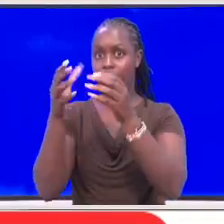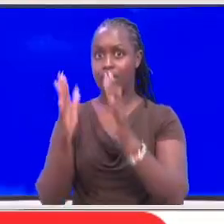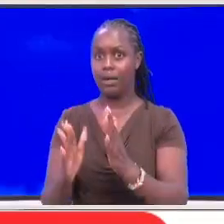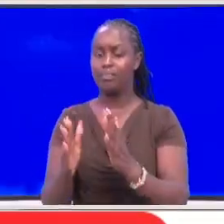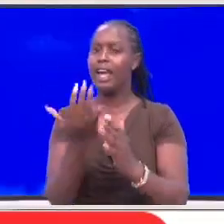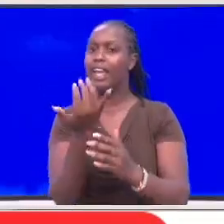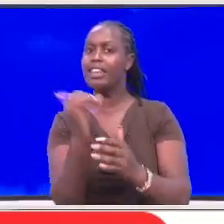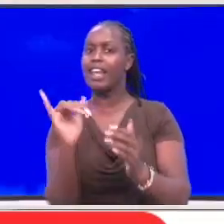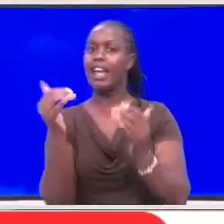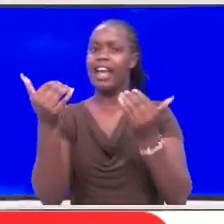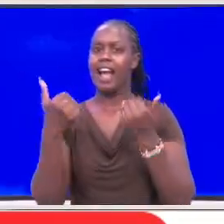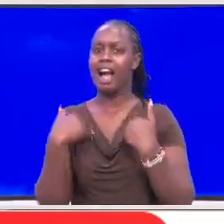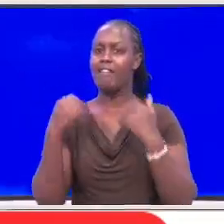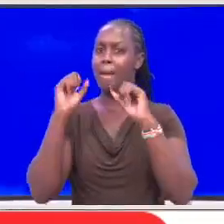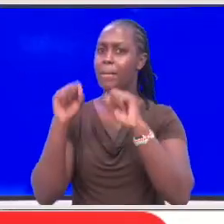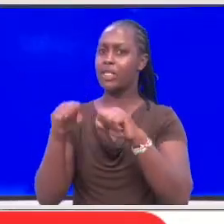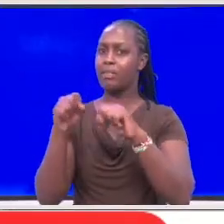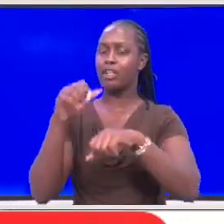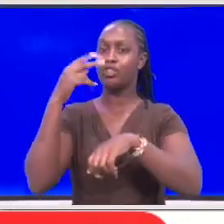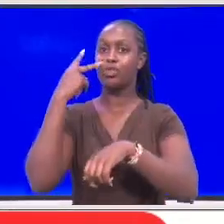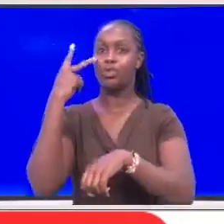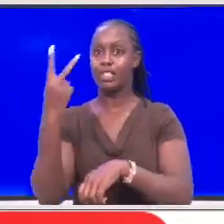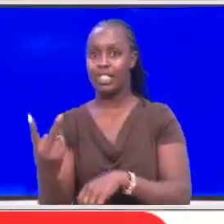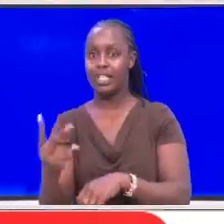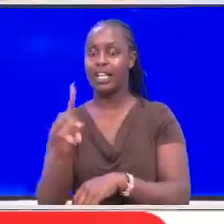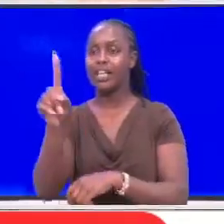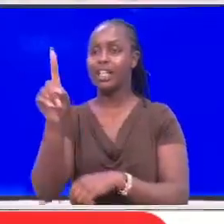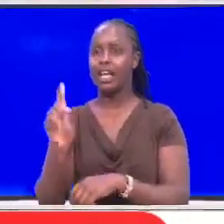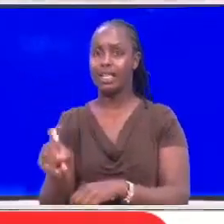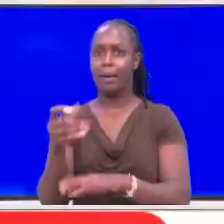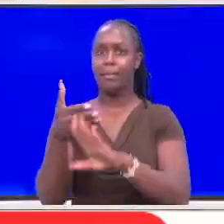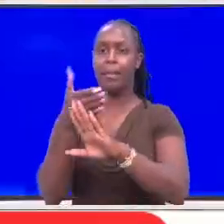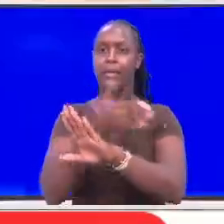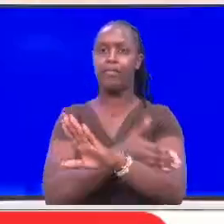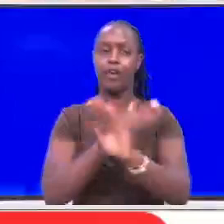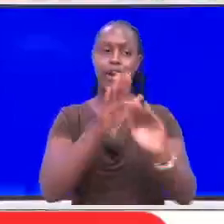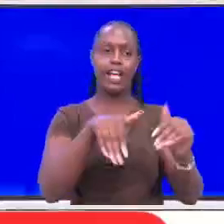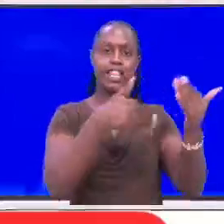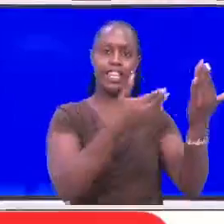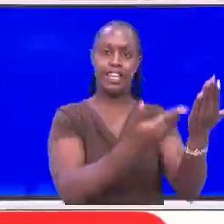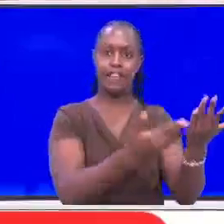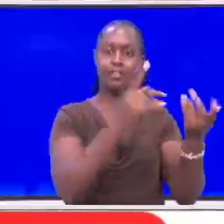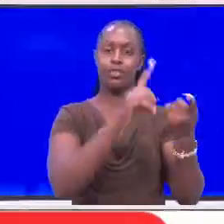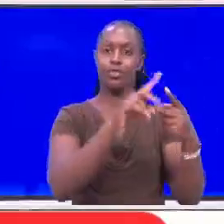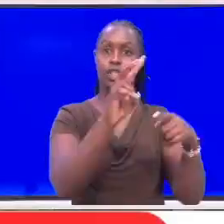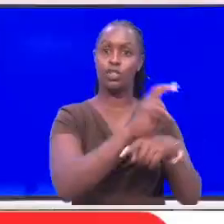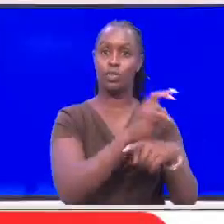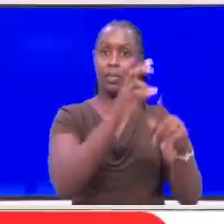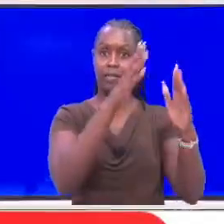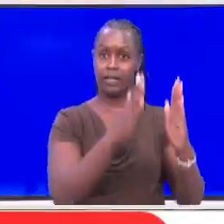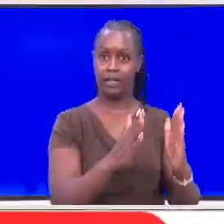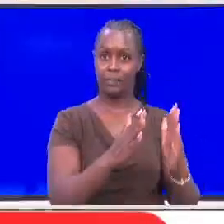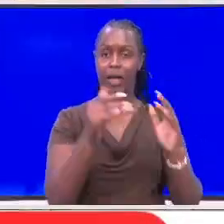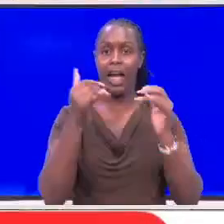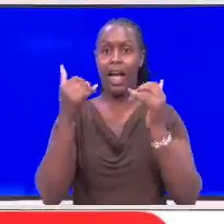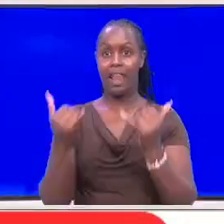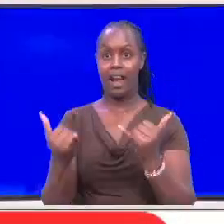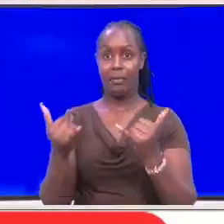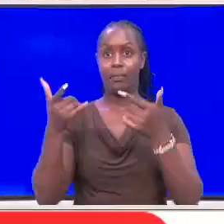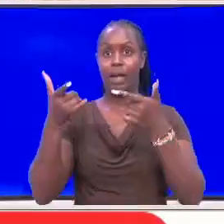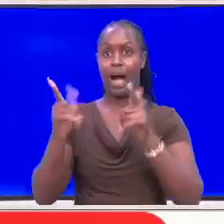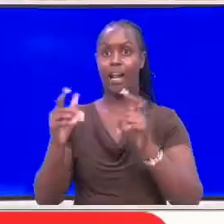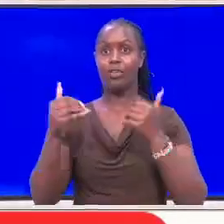wanaoweza kufikia karatasi hizo hata kabla ya wasimamizi na wakaguzi wa mitihani, ambao kwa sasa hawaruhusiwi kuwa na